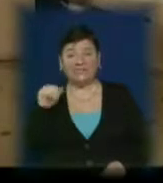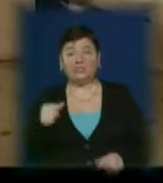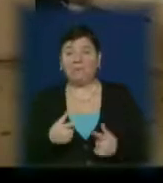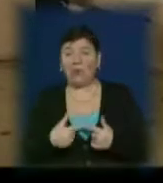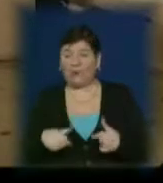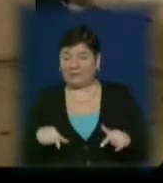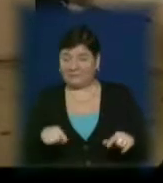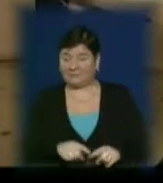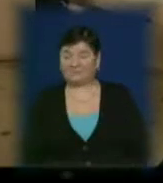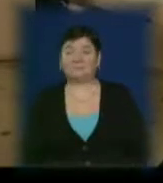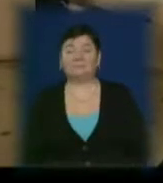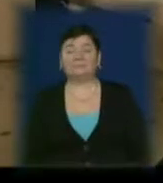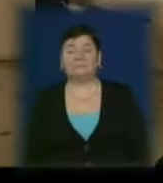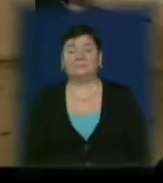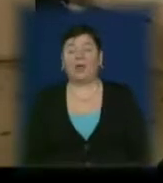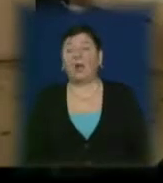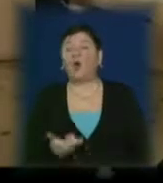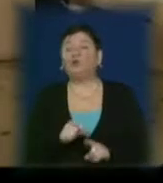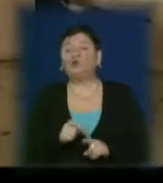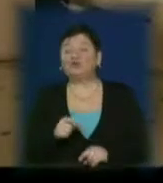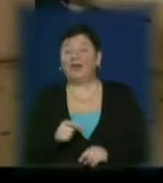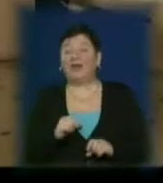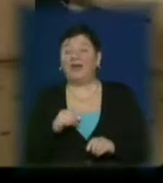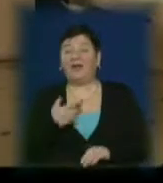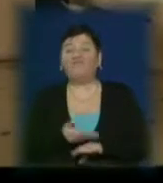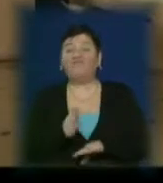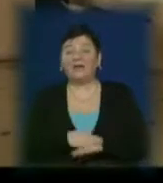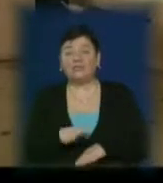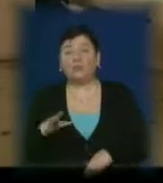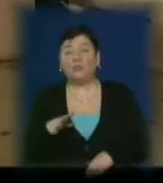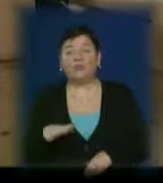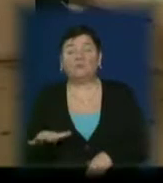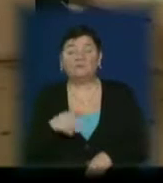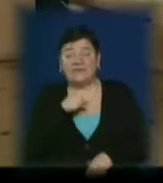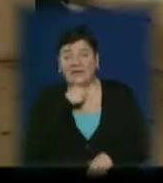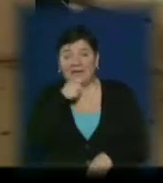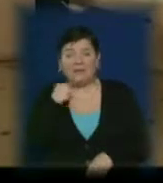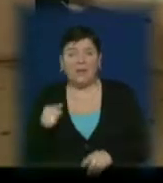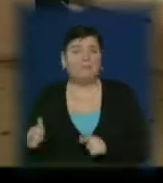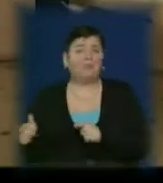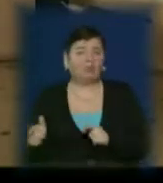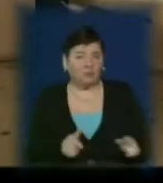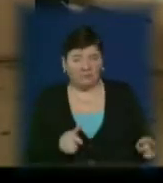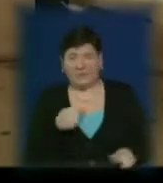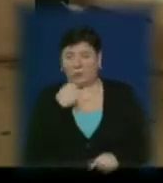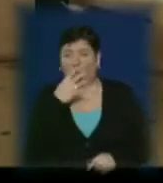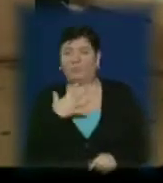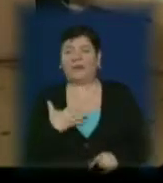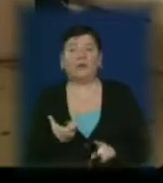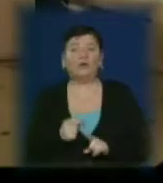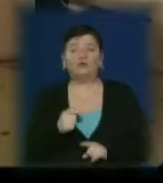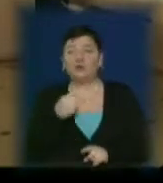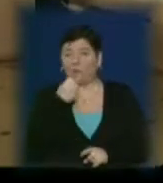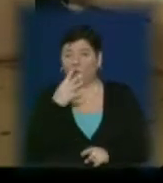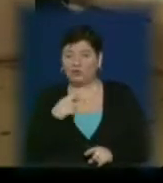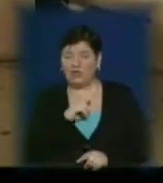дорослий чемпіонат. Дуже важко було, тому що всі суперники були дуже гідно підготовлені, усіх була дуже хороша